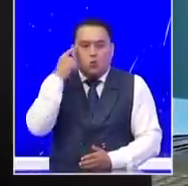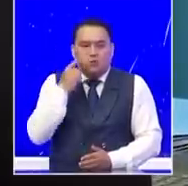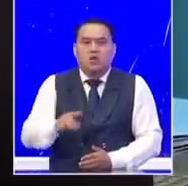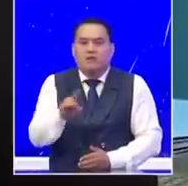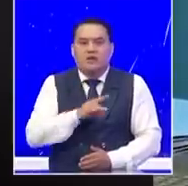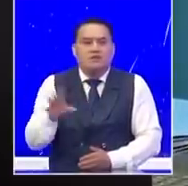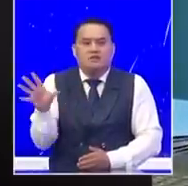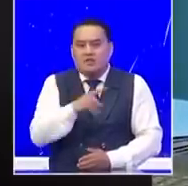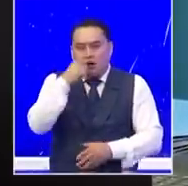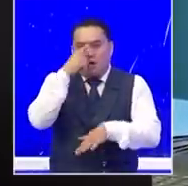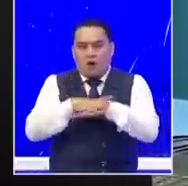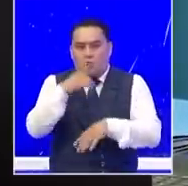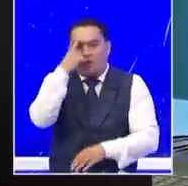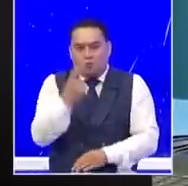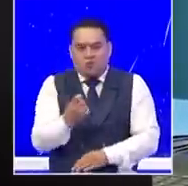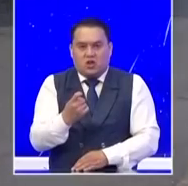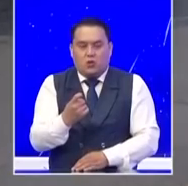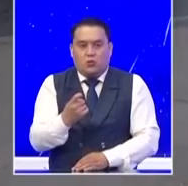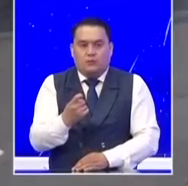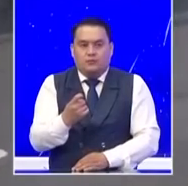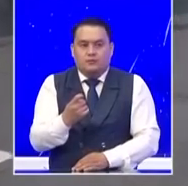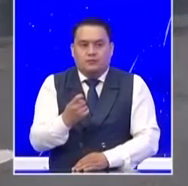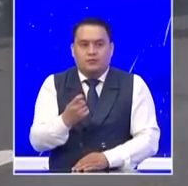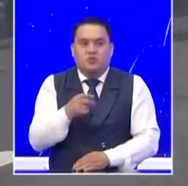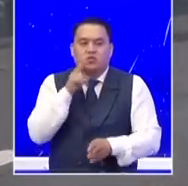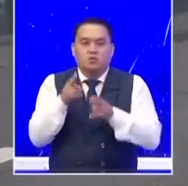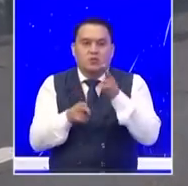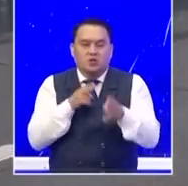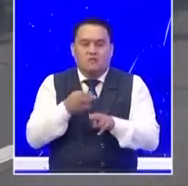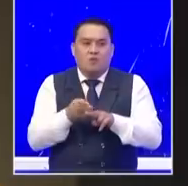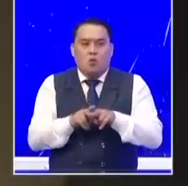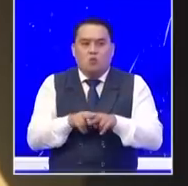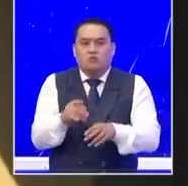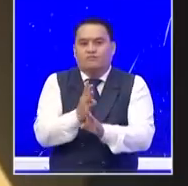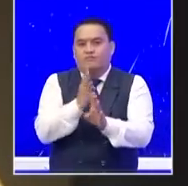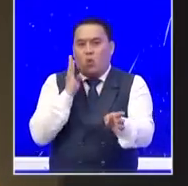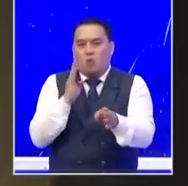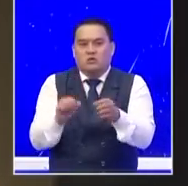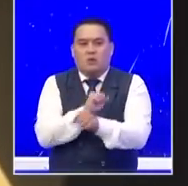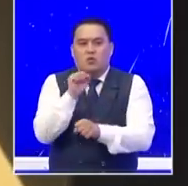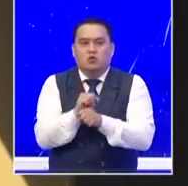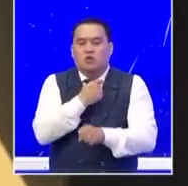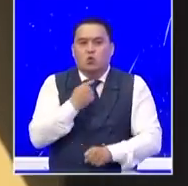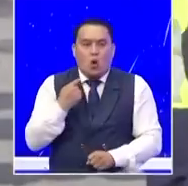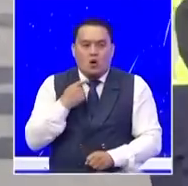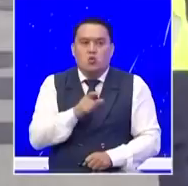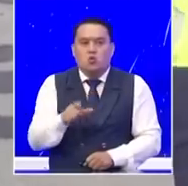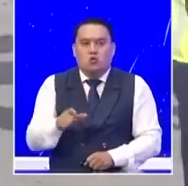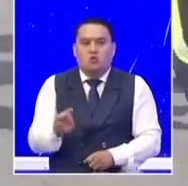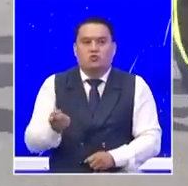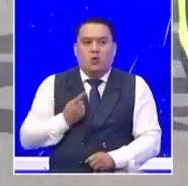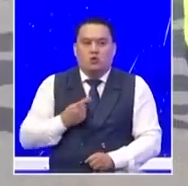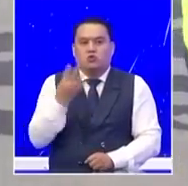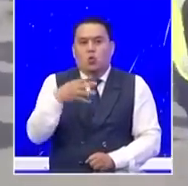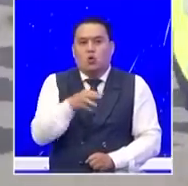я всех акимов предупреждаю. Раскритиковал Аманды Кабаталов и длинные очереди на блокпостах Талдыкургана. Люди вынуждены по